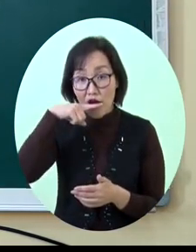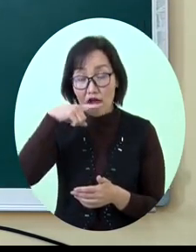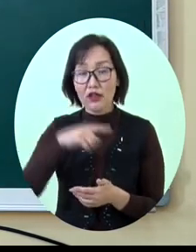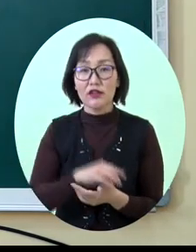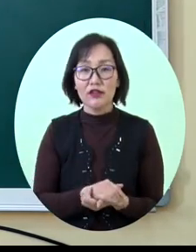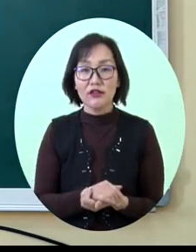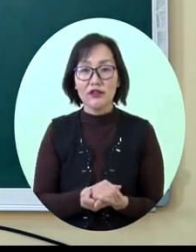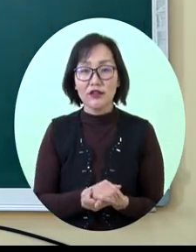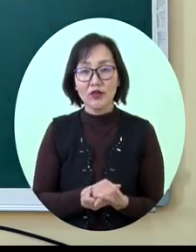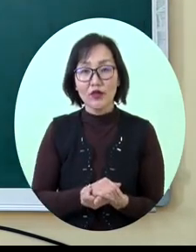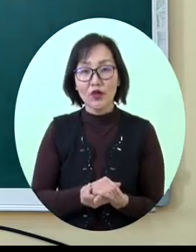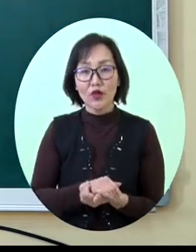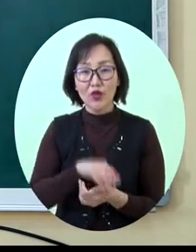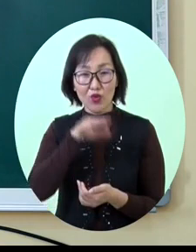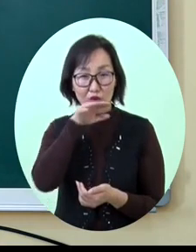майд,